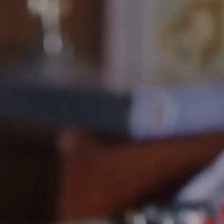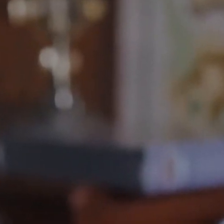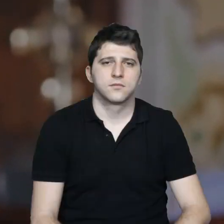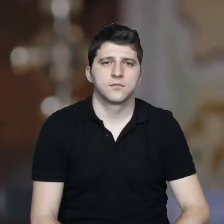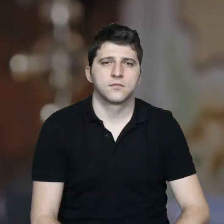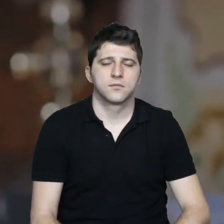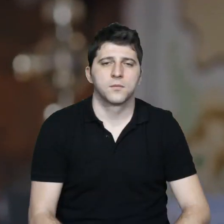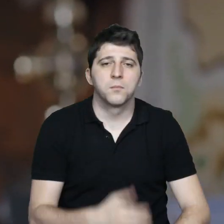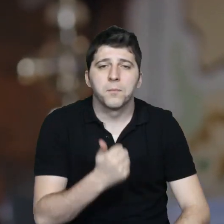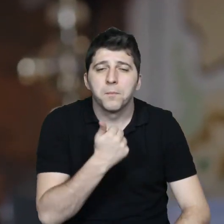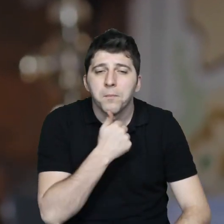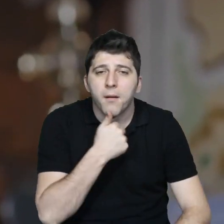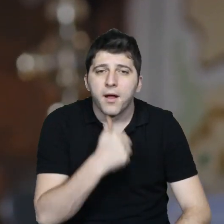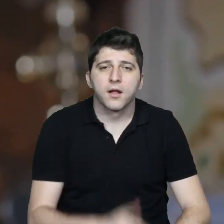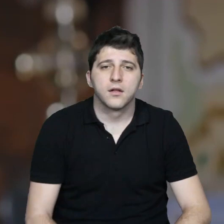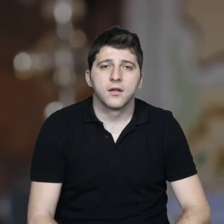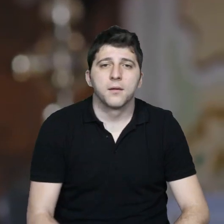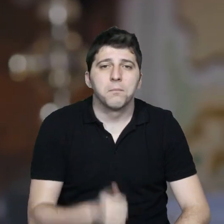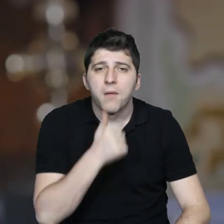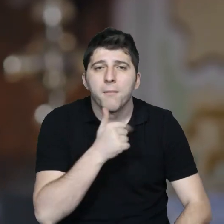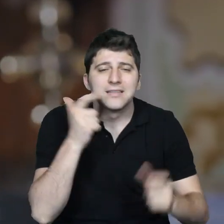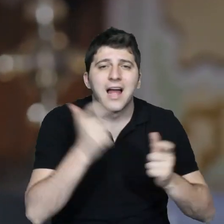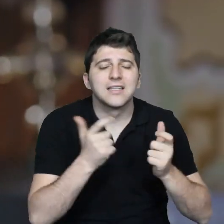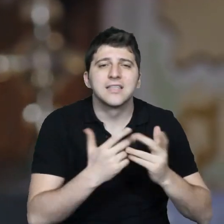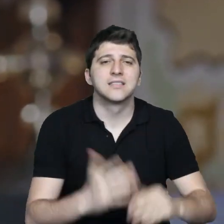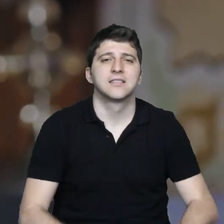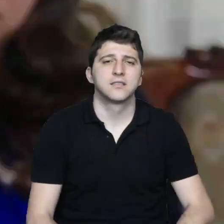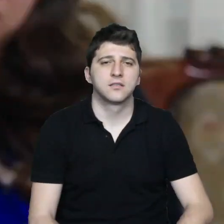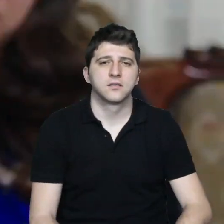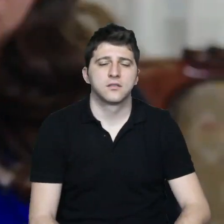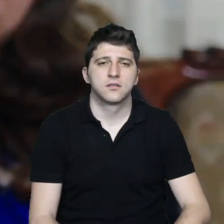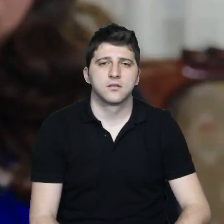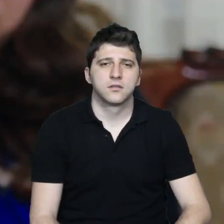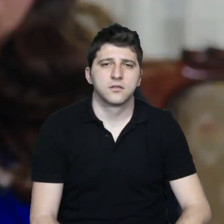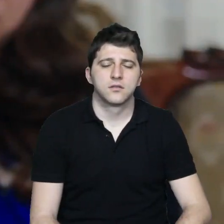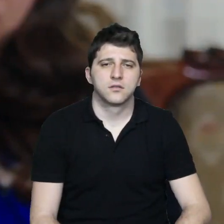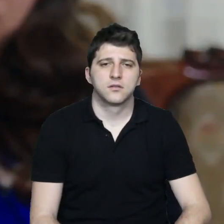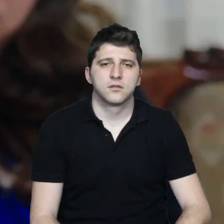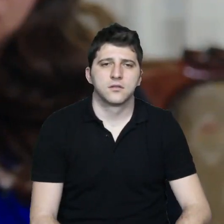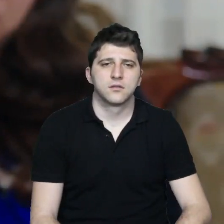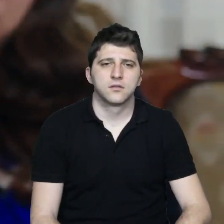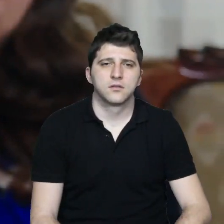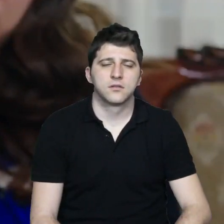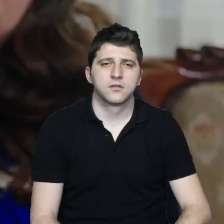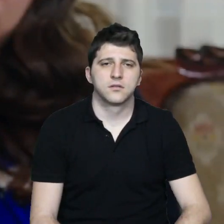yerde. Baba, baba neredesin? İbrahim evde koltukta oturmuş, gözleri önündeki boşluğa